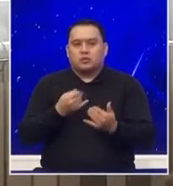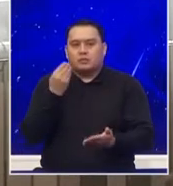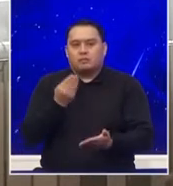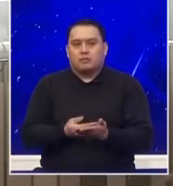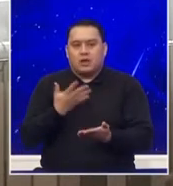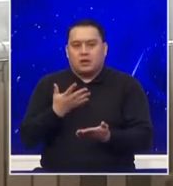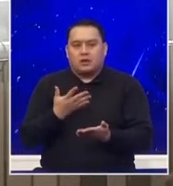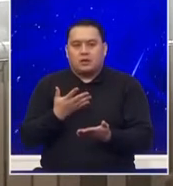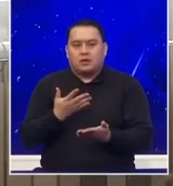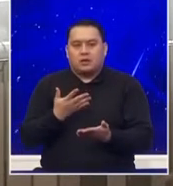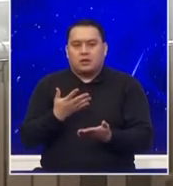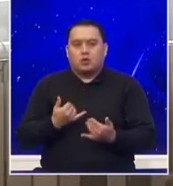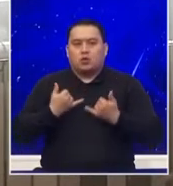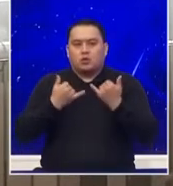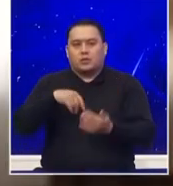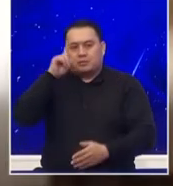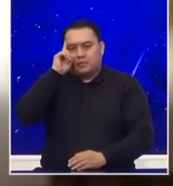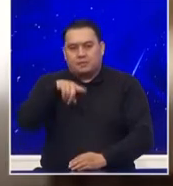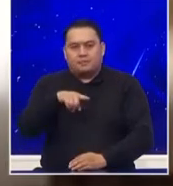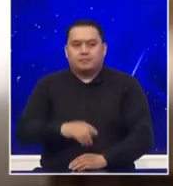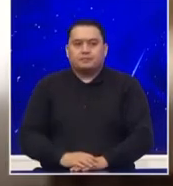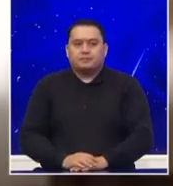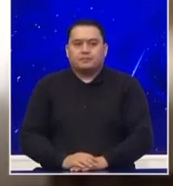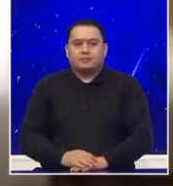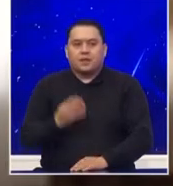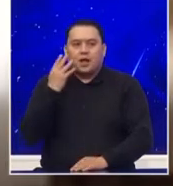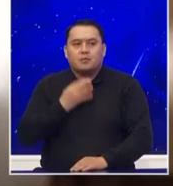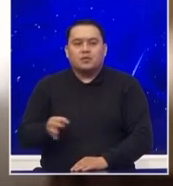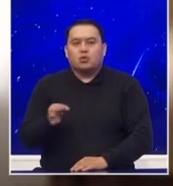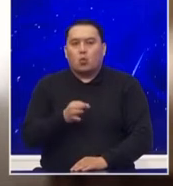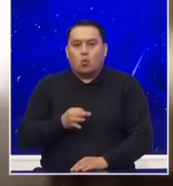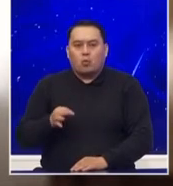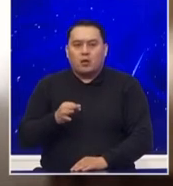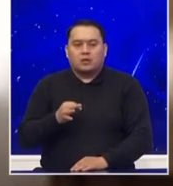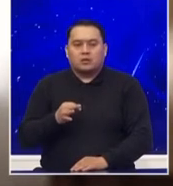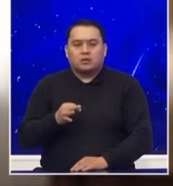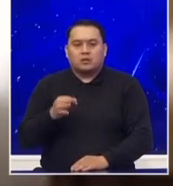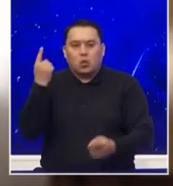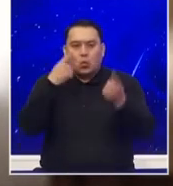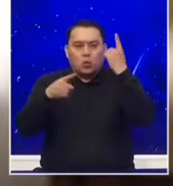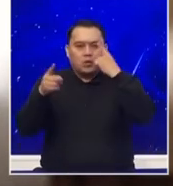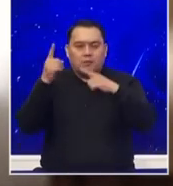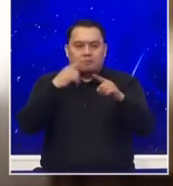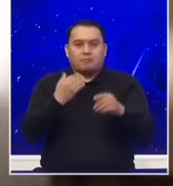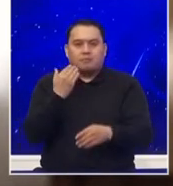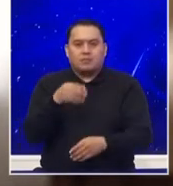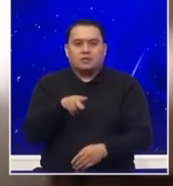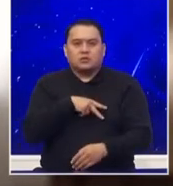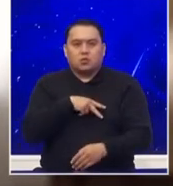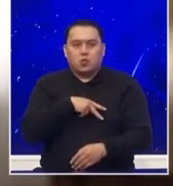жетпес үлкен құрмет деп білемін. Алматы облысының осы жетісудың өнерпаздарының төсіне